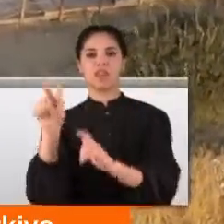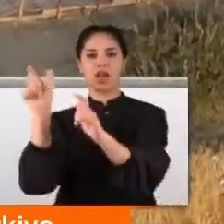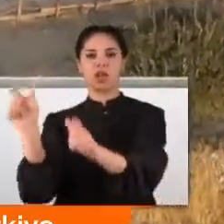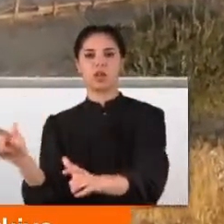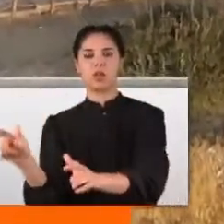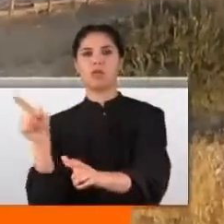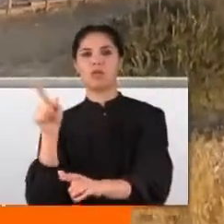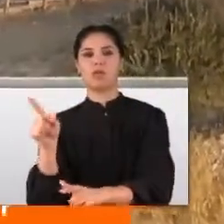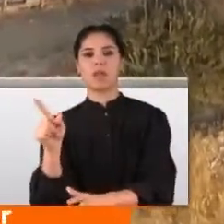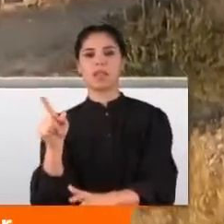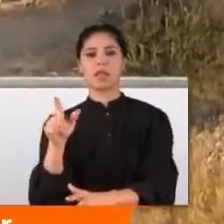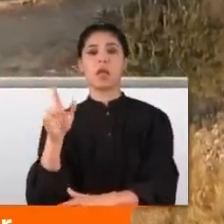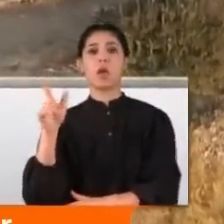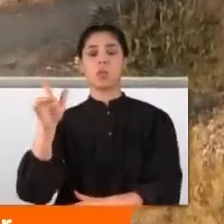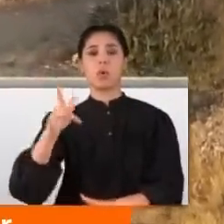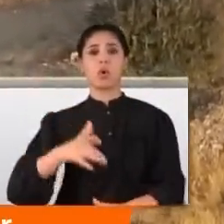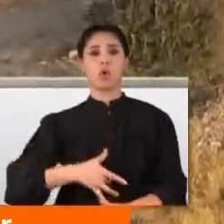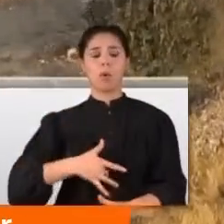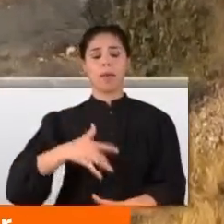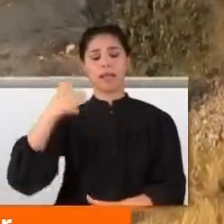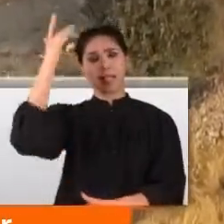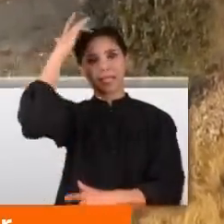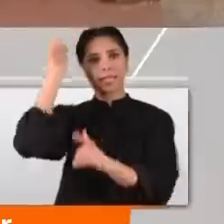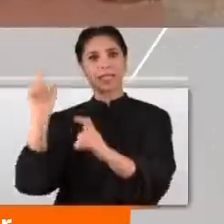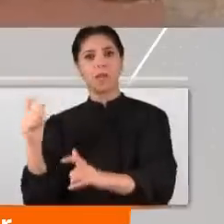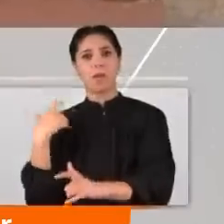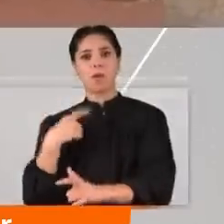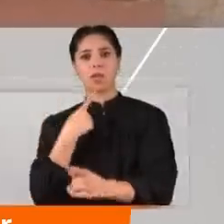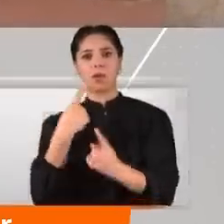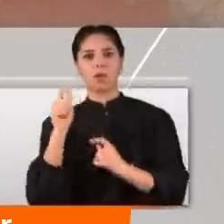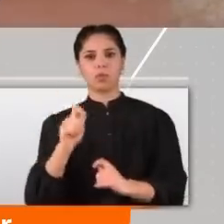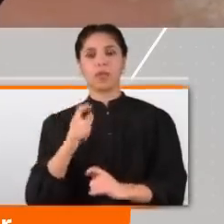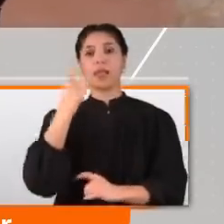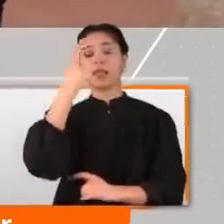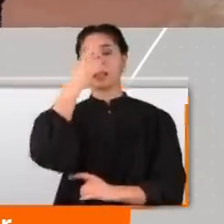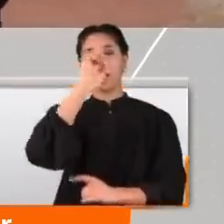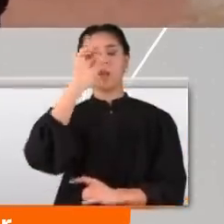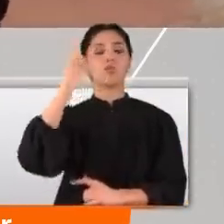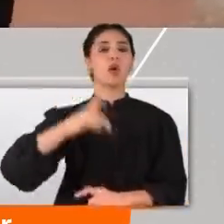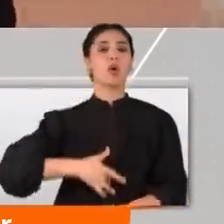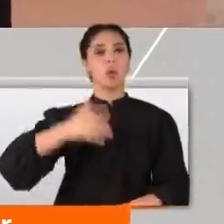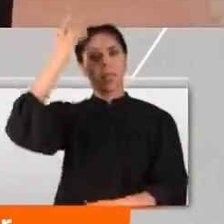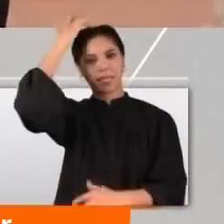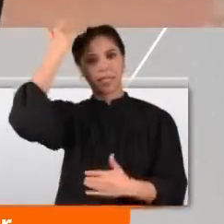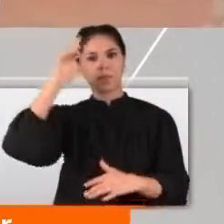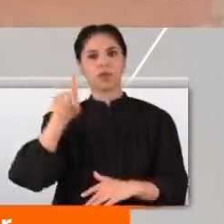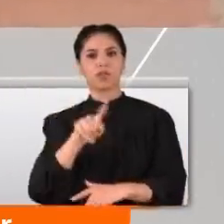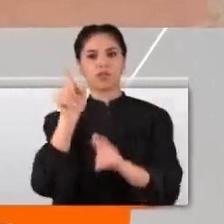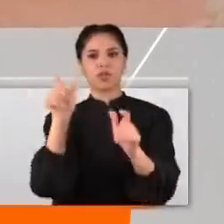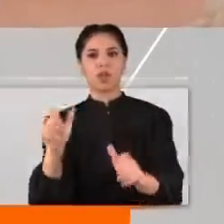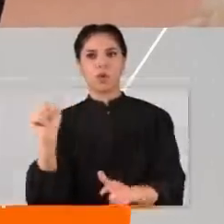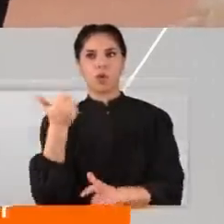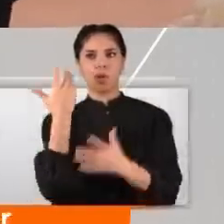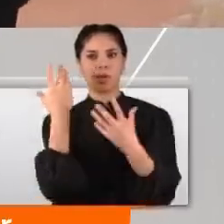tarihin sıfır noktası Göbekli Tepe'ye ise ayrı bir parantez açıldı. Sadece Göbekli Tepe yazılmadı. Tabii ki Şanlıurfa'nın önemli noktaları